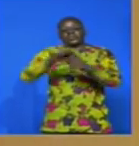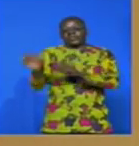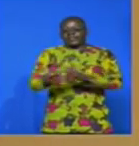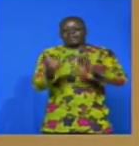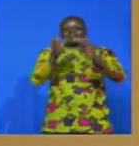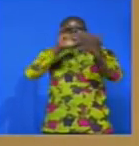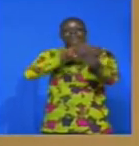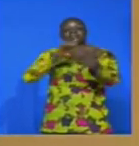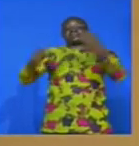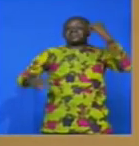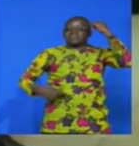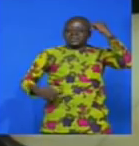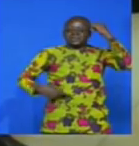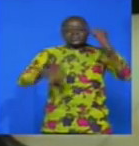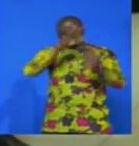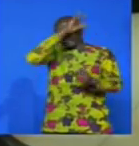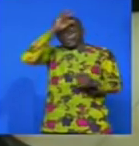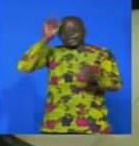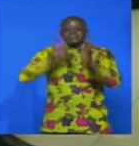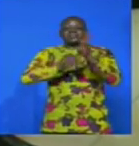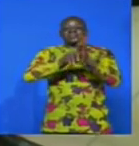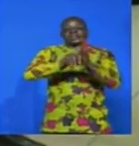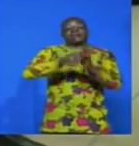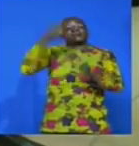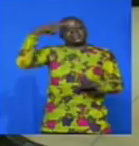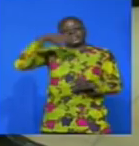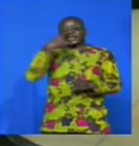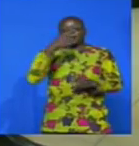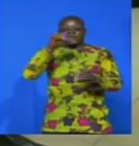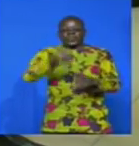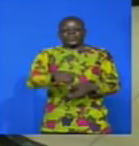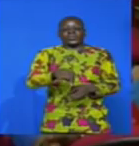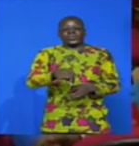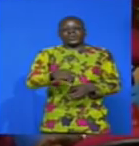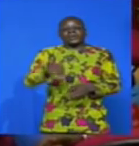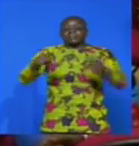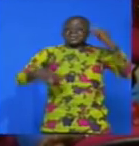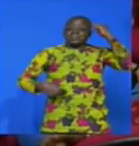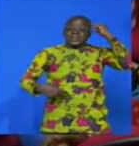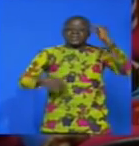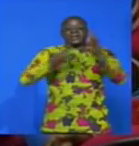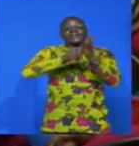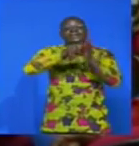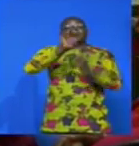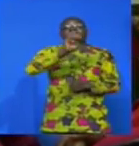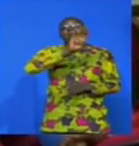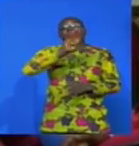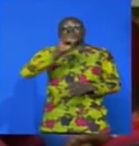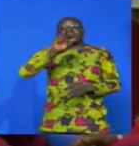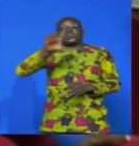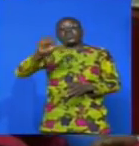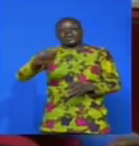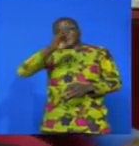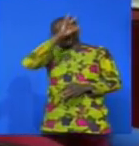aux maladies à fièvre hémorragique virale telles que la maladie à virus Ebola, la fièvre de